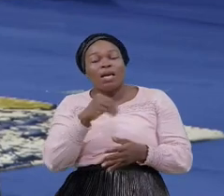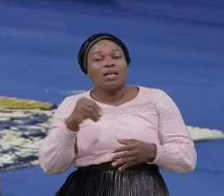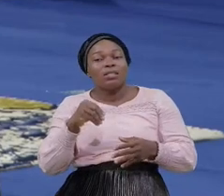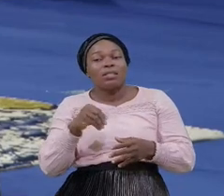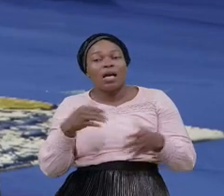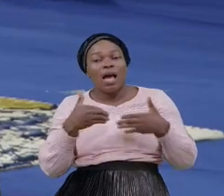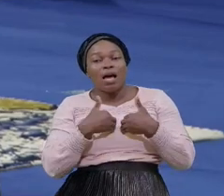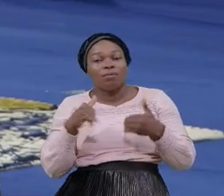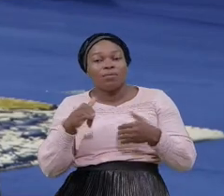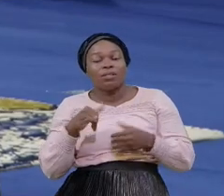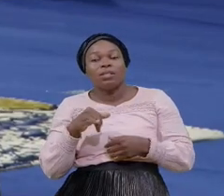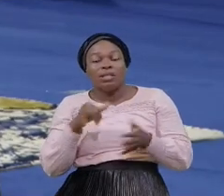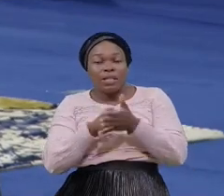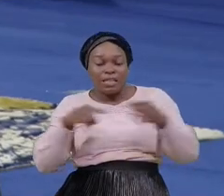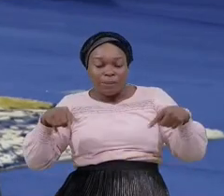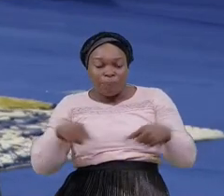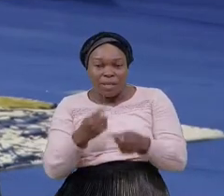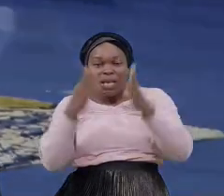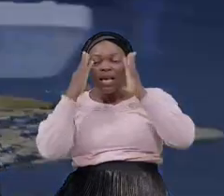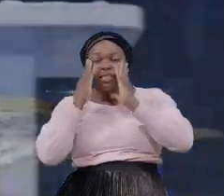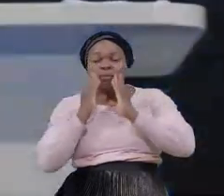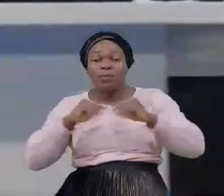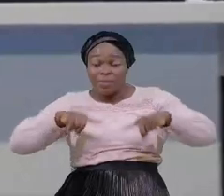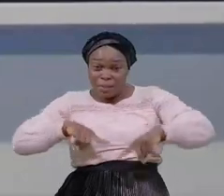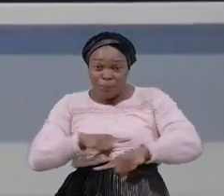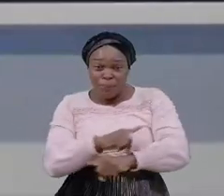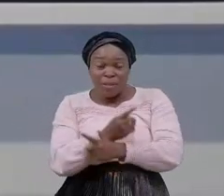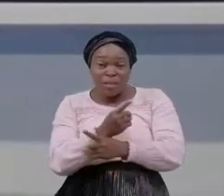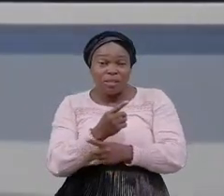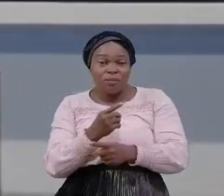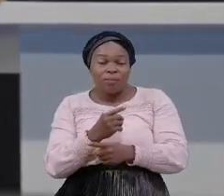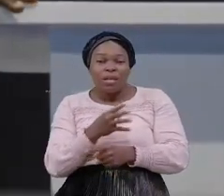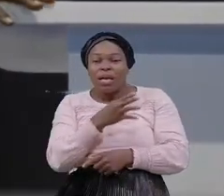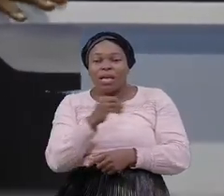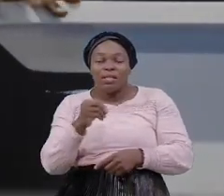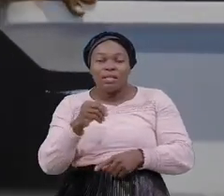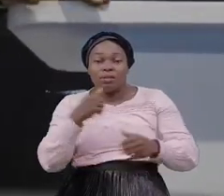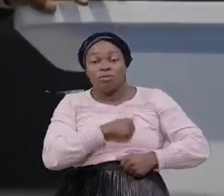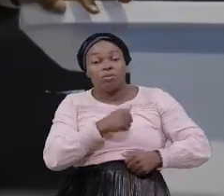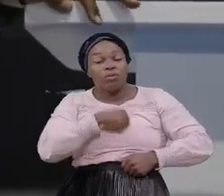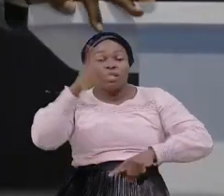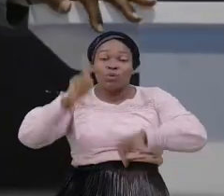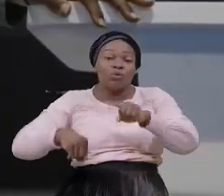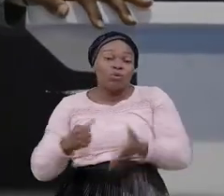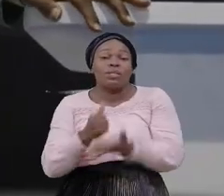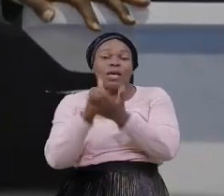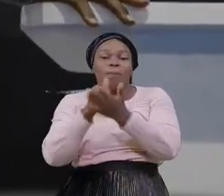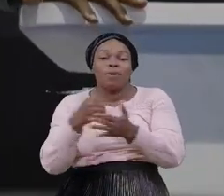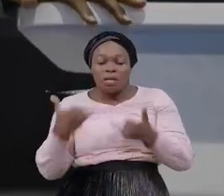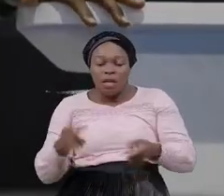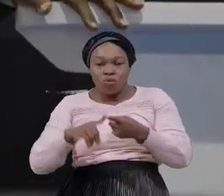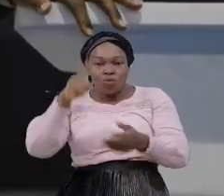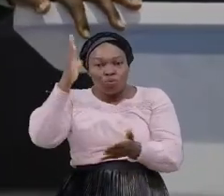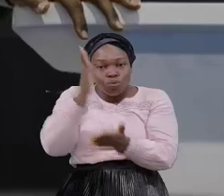serviteur gésir dans les douleurs et ne pouvait pas aider. Il devait tout cesser